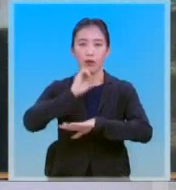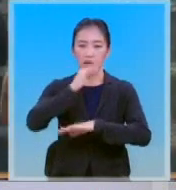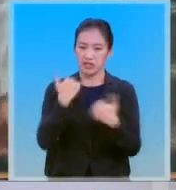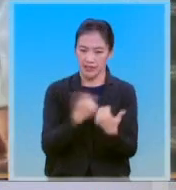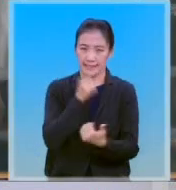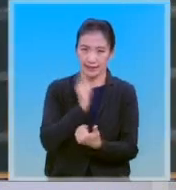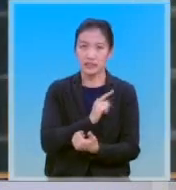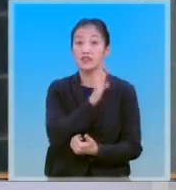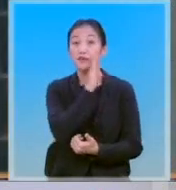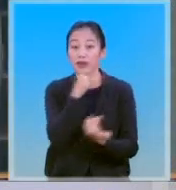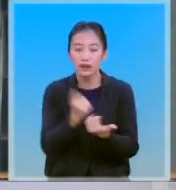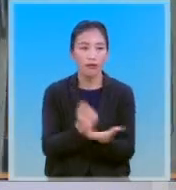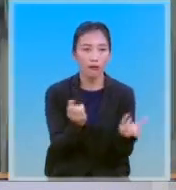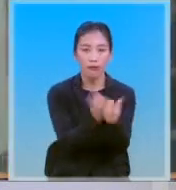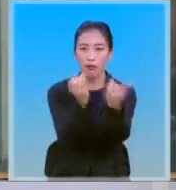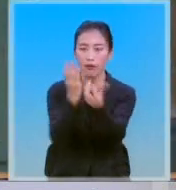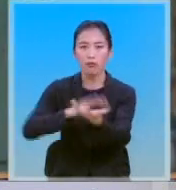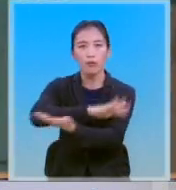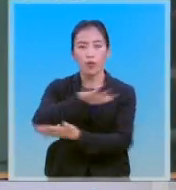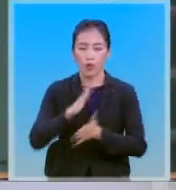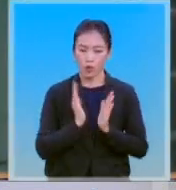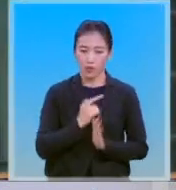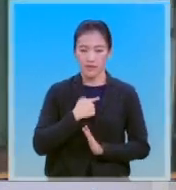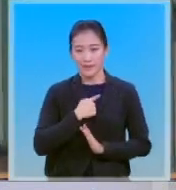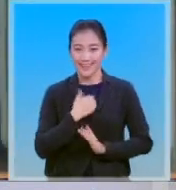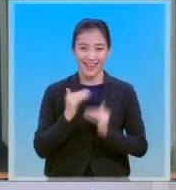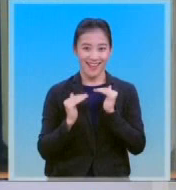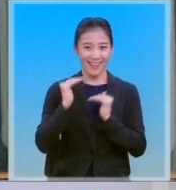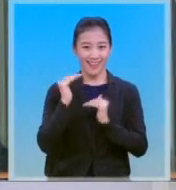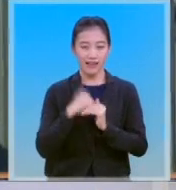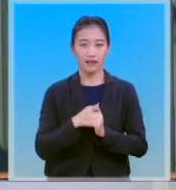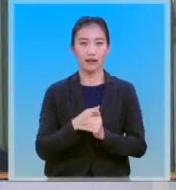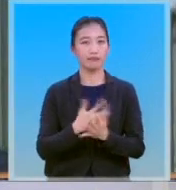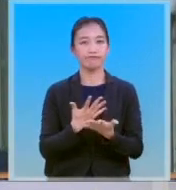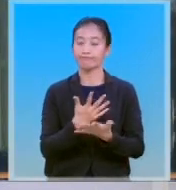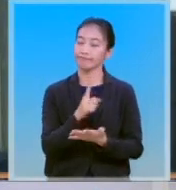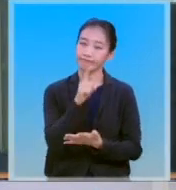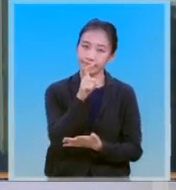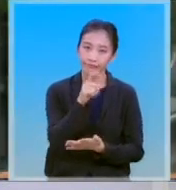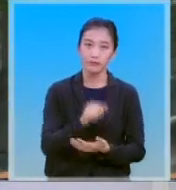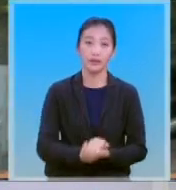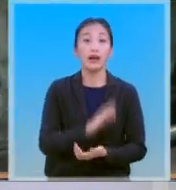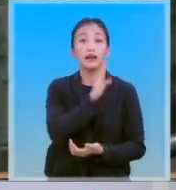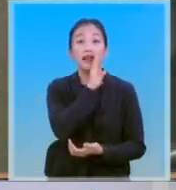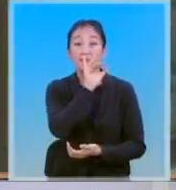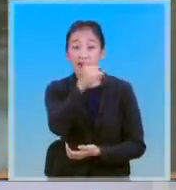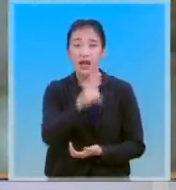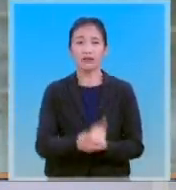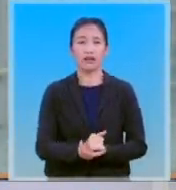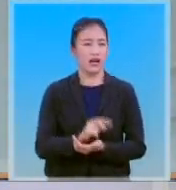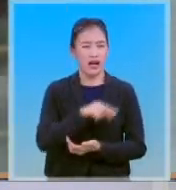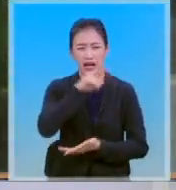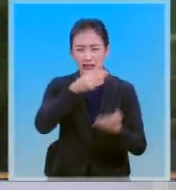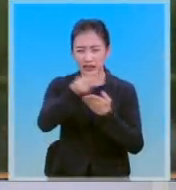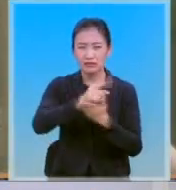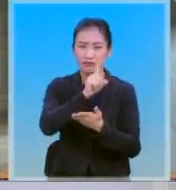อนแล้วเอาเปรียบแบบนี้กันไม่ได้นะคะประชาชนถ้าเกิดว่าหาซื้อไม่ได้คุณผู้ชมไปที่กระทรวงพาณิชย์สนามบินน้ำเขาจัดจำหน่